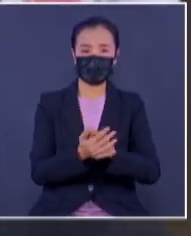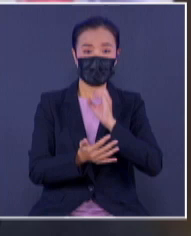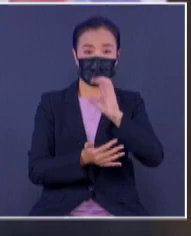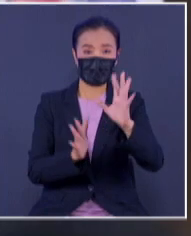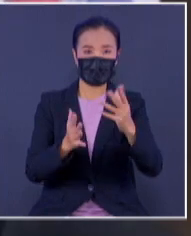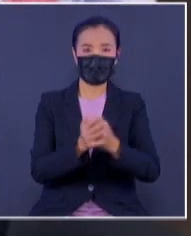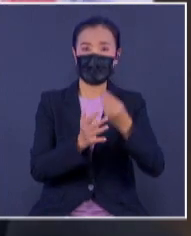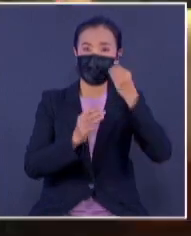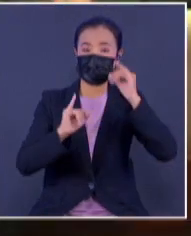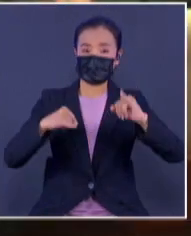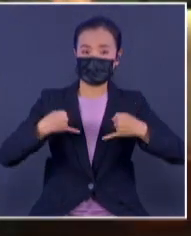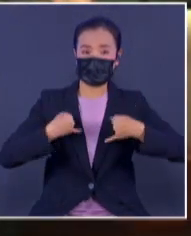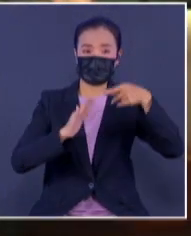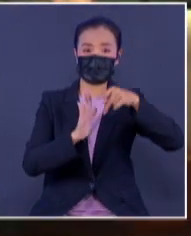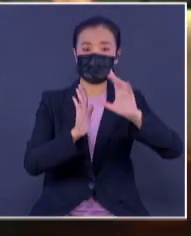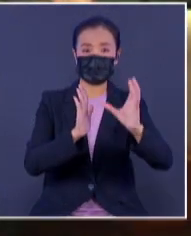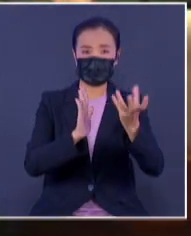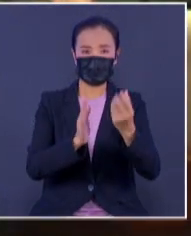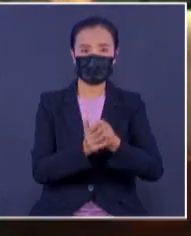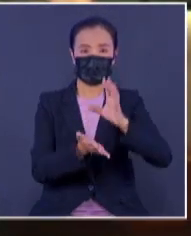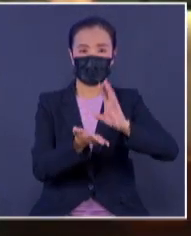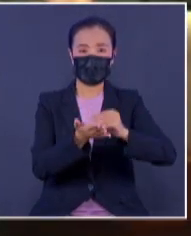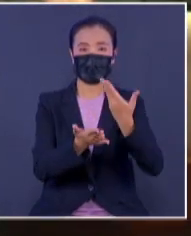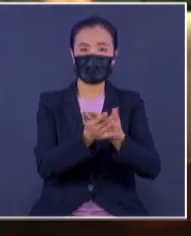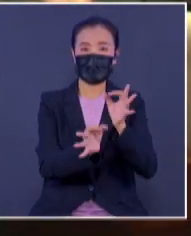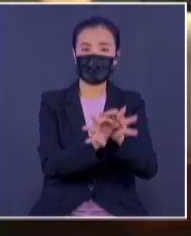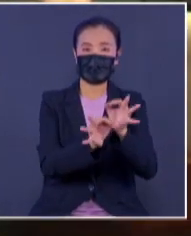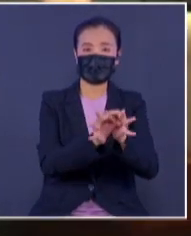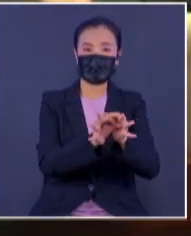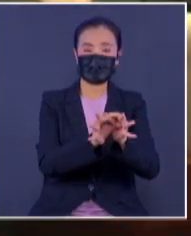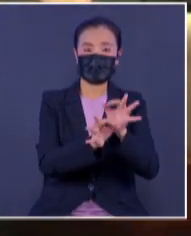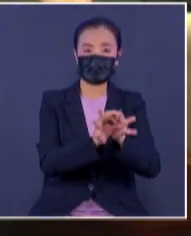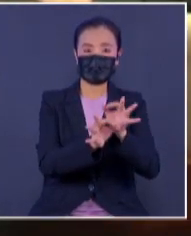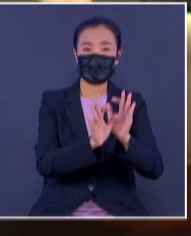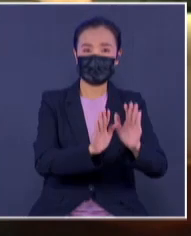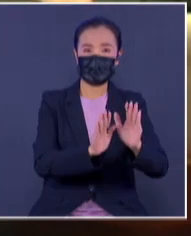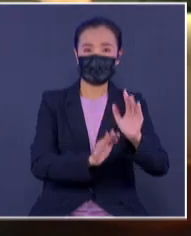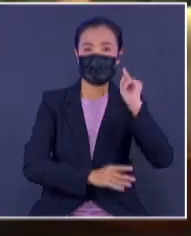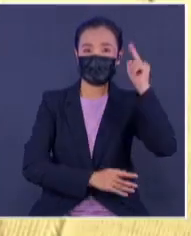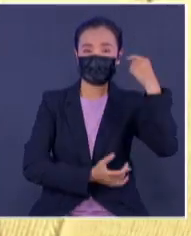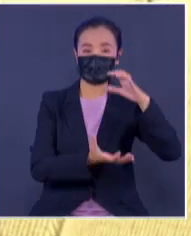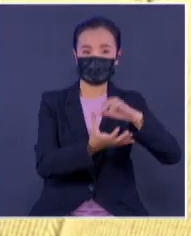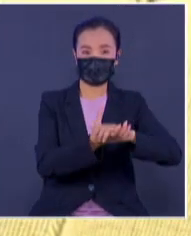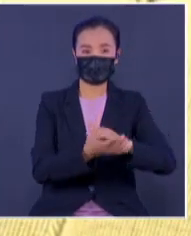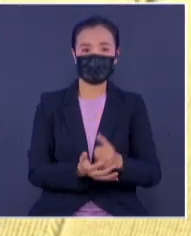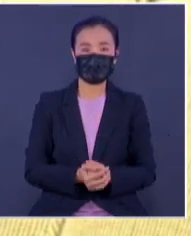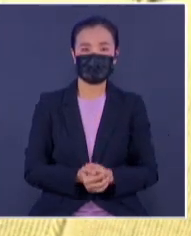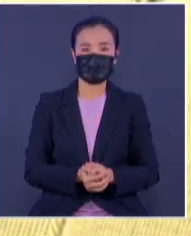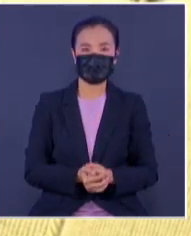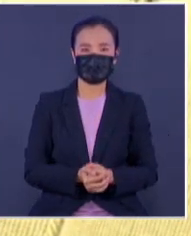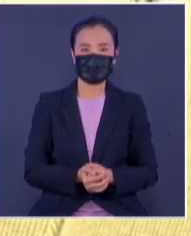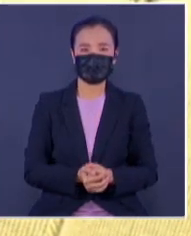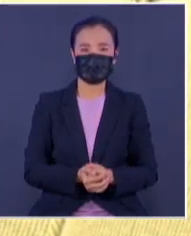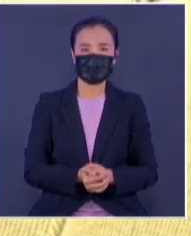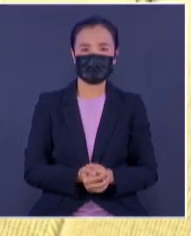งถือครองบ้านในจังหวัดพิษณุโลกรวมไปถึงข้อมูลบัญชีเงินฝากของภรรยานะครับคือนางผ่อนพันธ์จันโอชาด้วยซึ่งคาดการณ์ว่